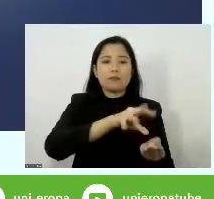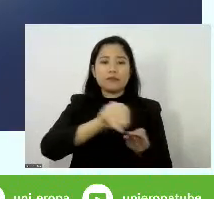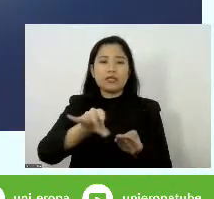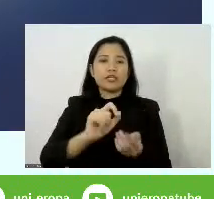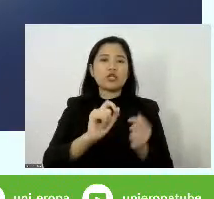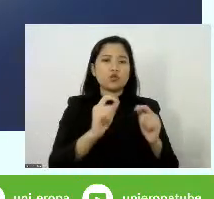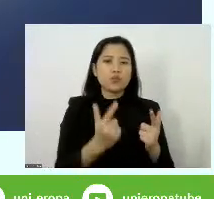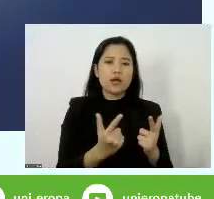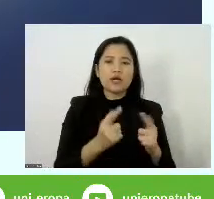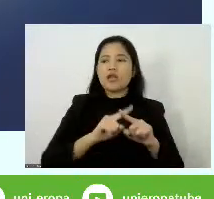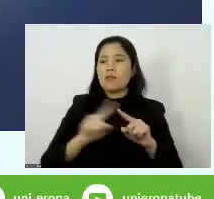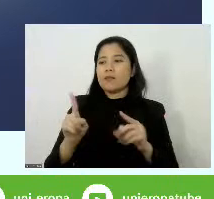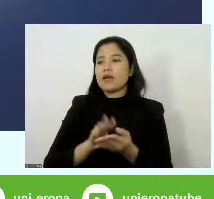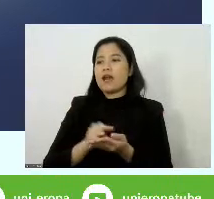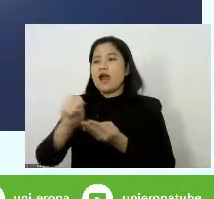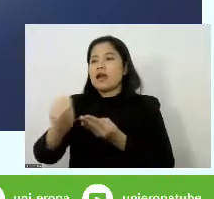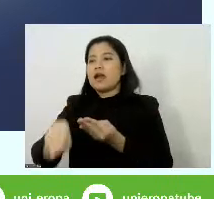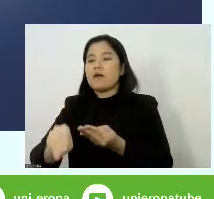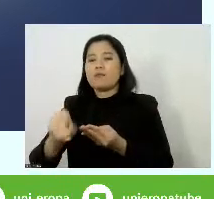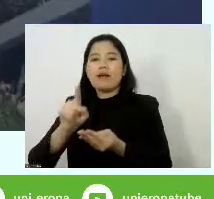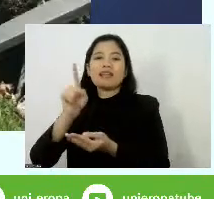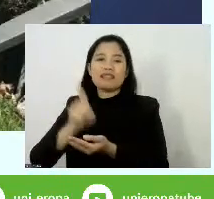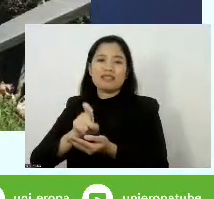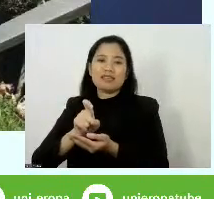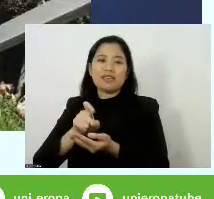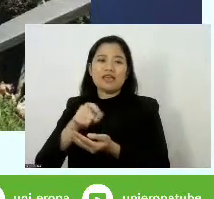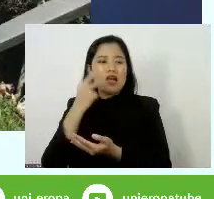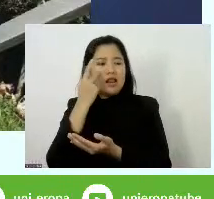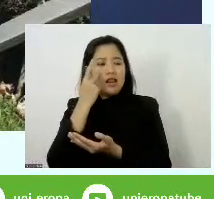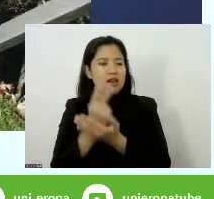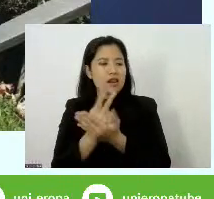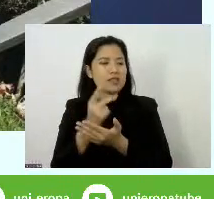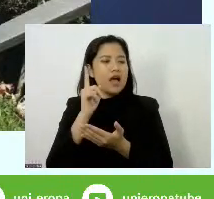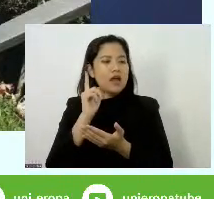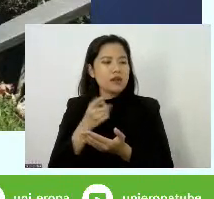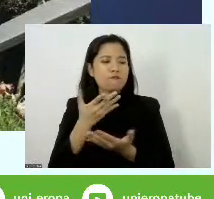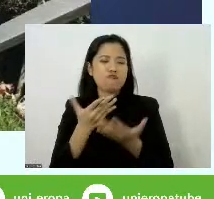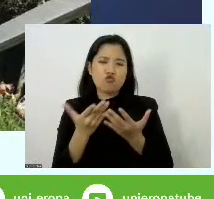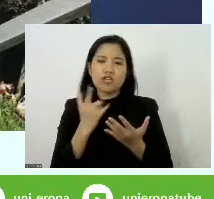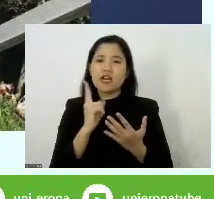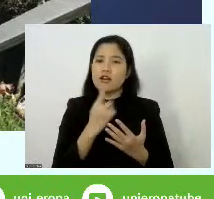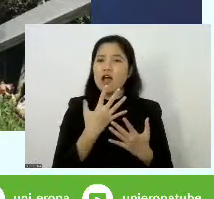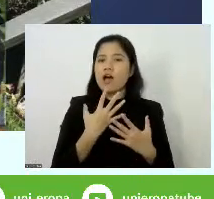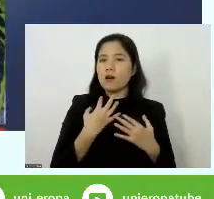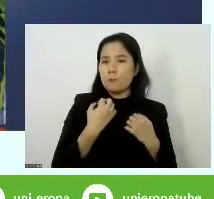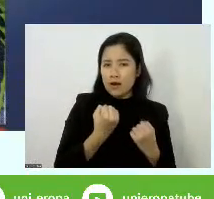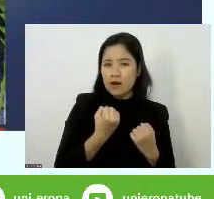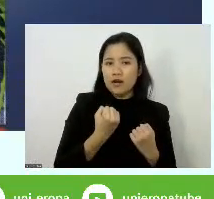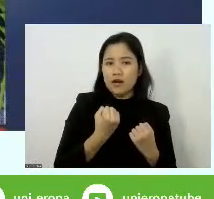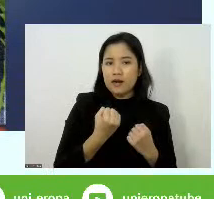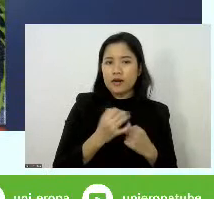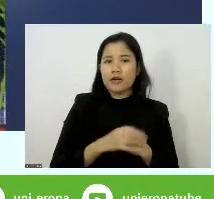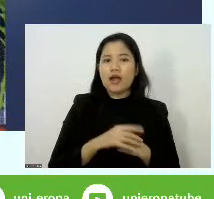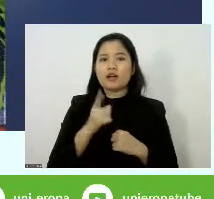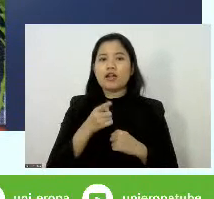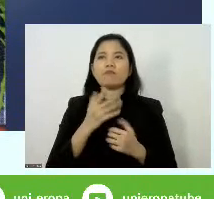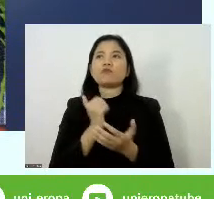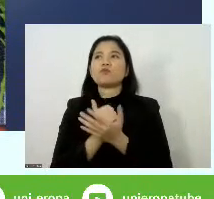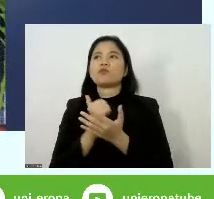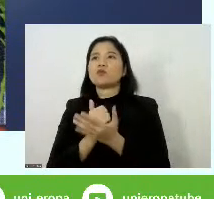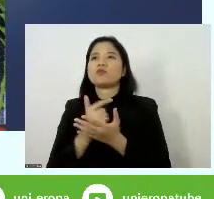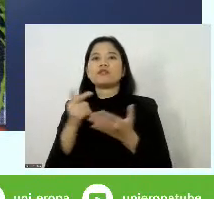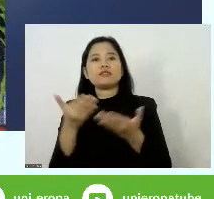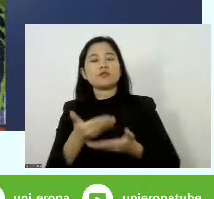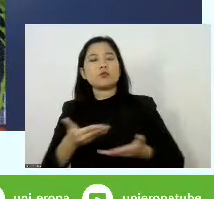siklus kehidupan itu yang membuat aku jadi melihat mungkin ada harapan sini bisa Assad paling berat Nah jadi